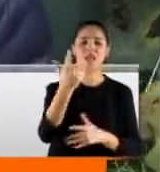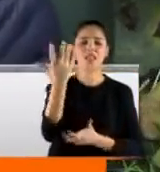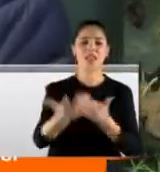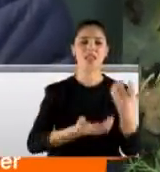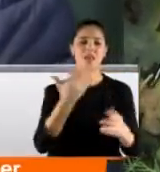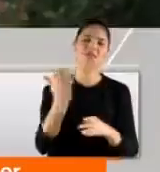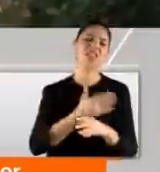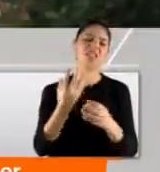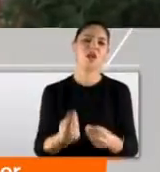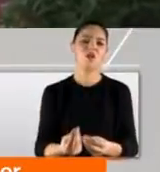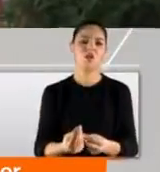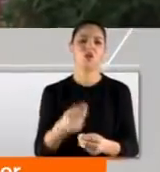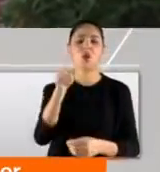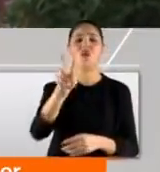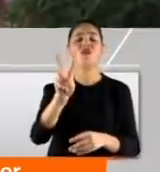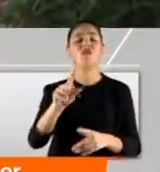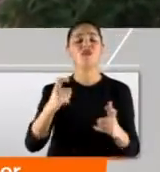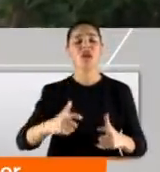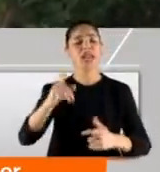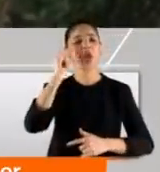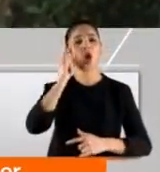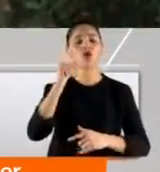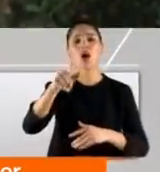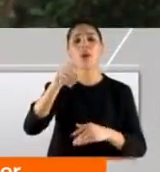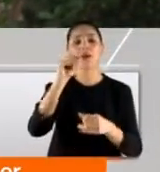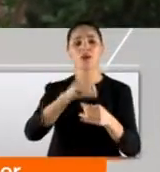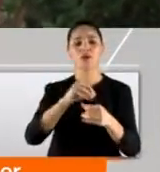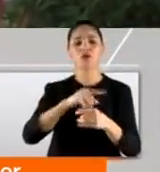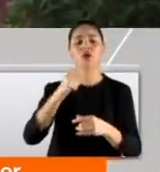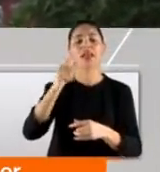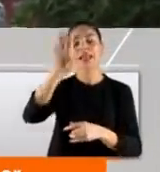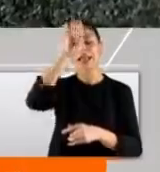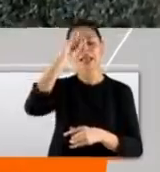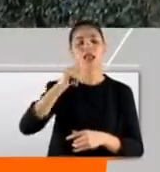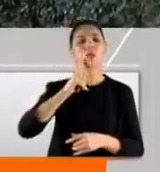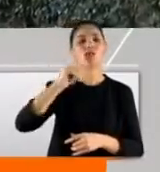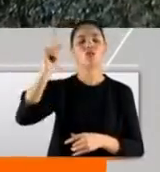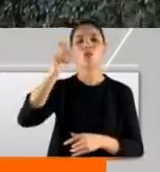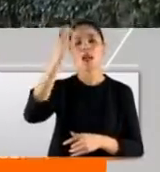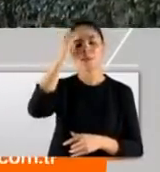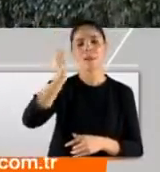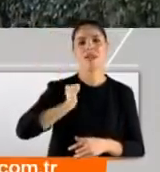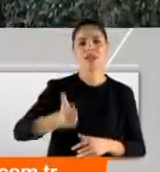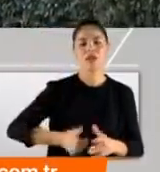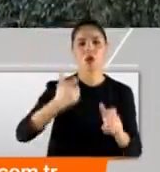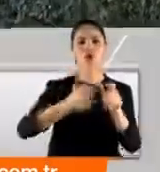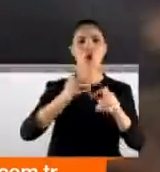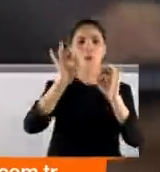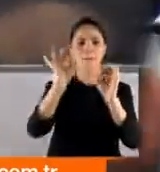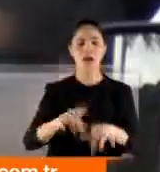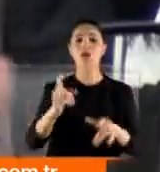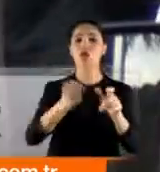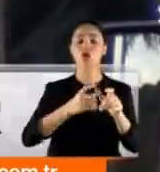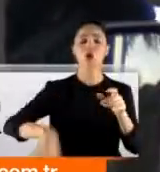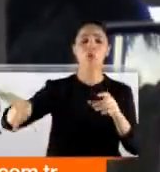yanmasına neden oldu. Vaniköy Camii'ndeki yangın sonrası İstanbul Cumhuriyet Başsavcılığı da geniş çaplı soruşturma başlattı.